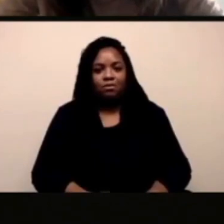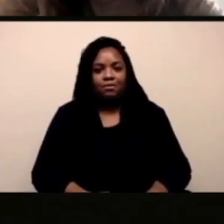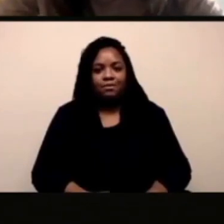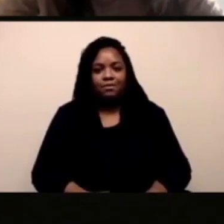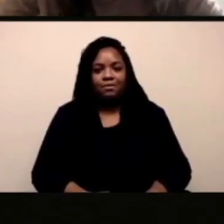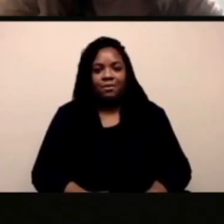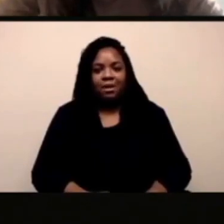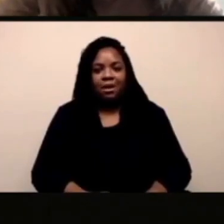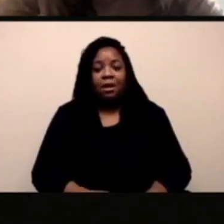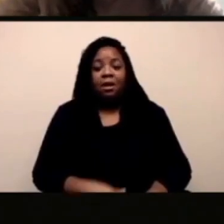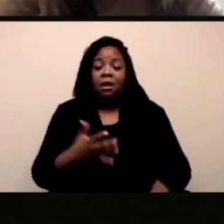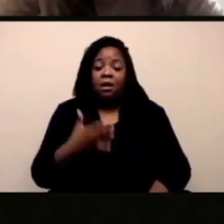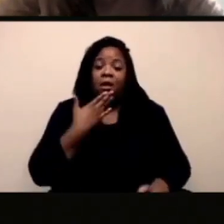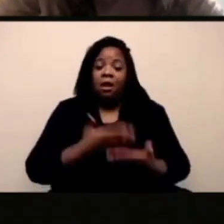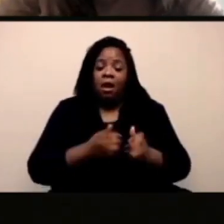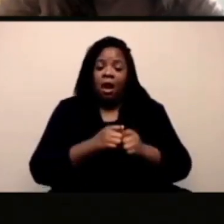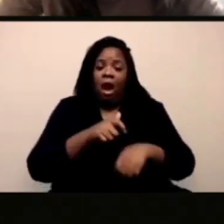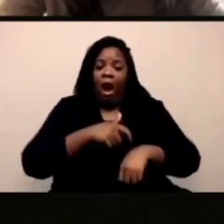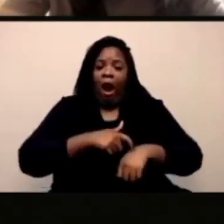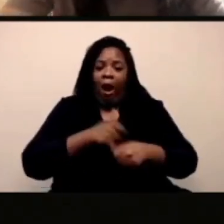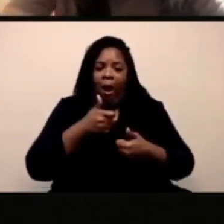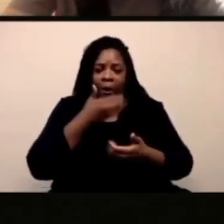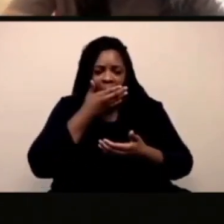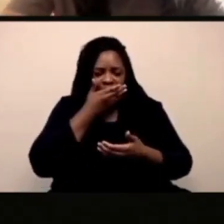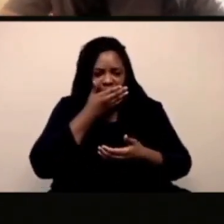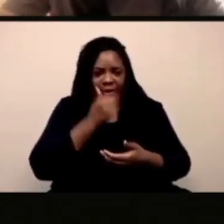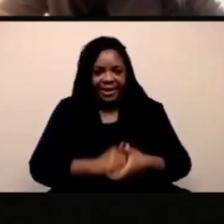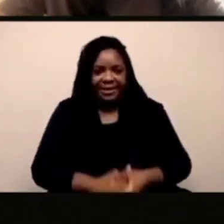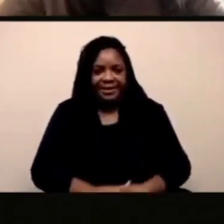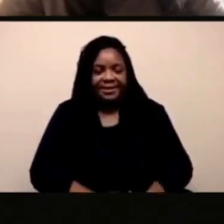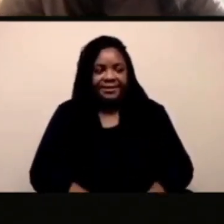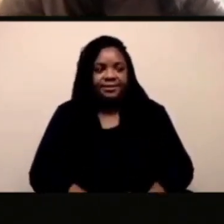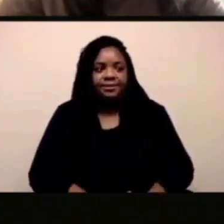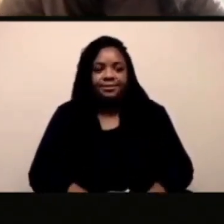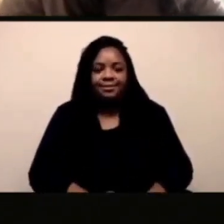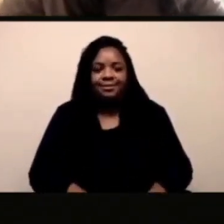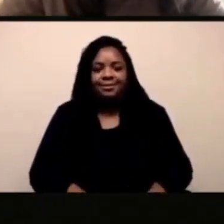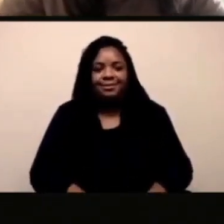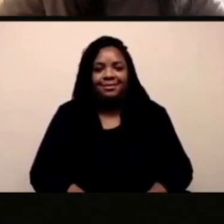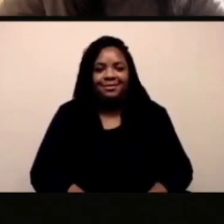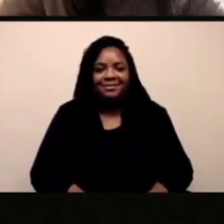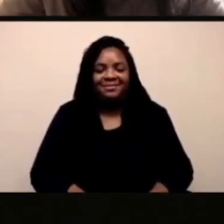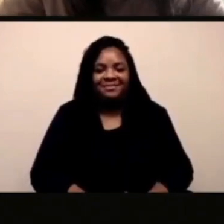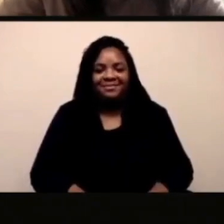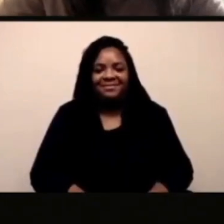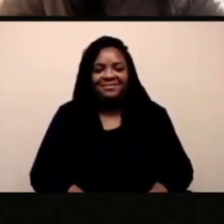今目撃してしまいました大変結果です